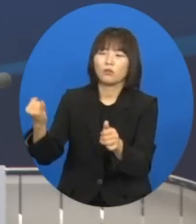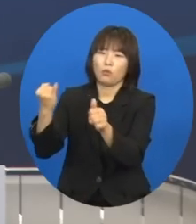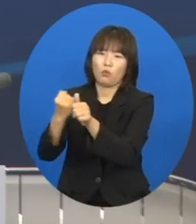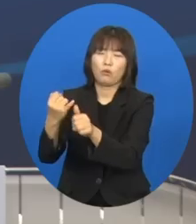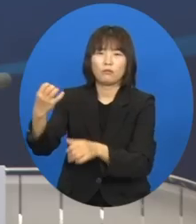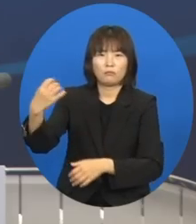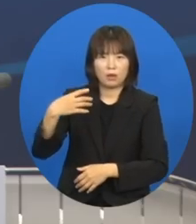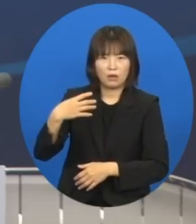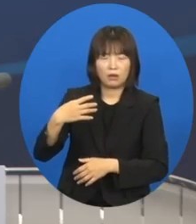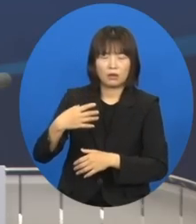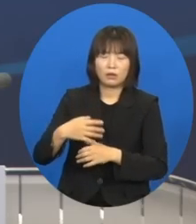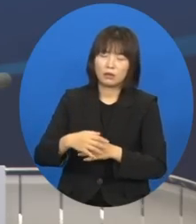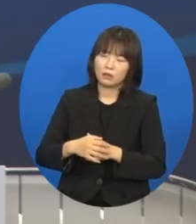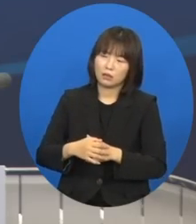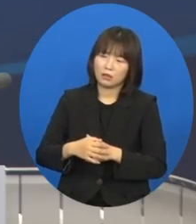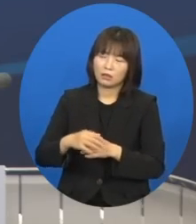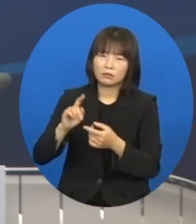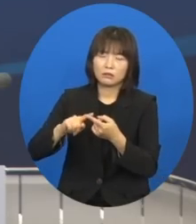제가 그 말을 듣고